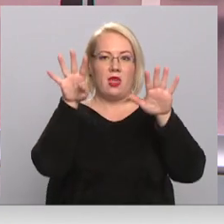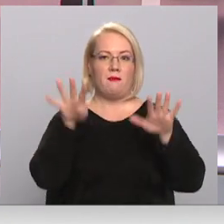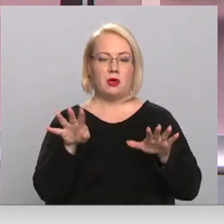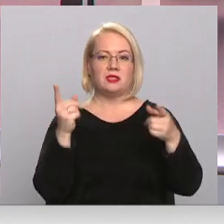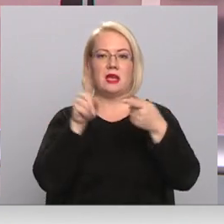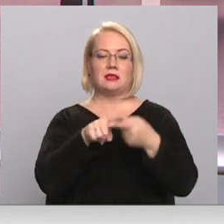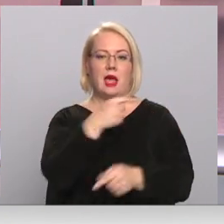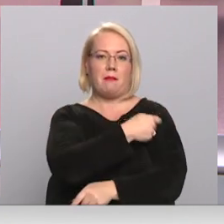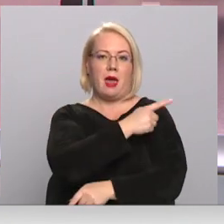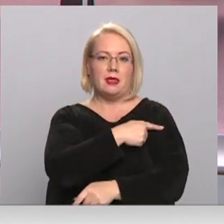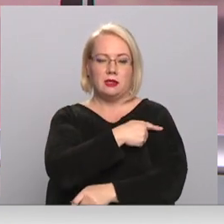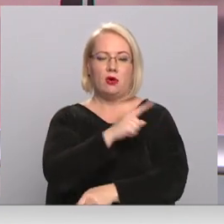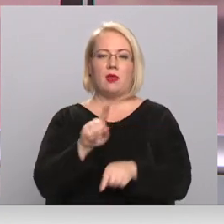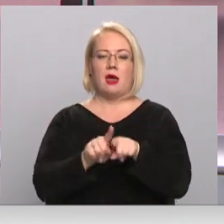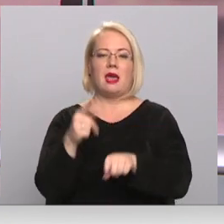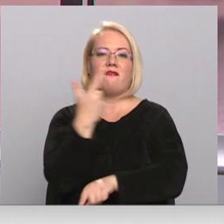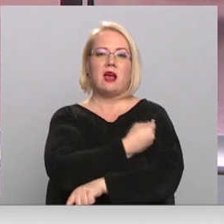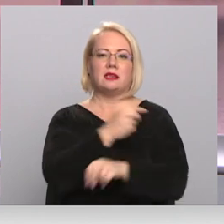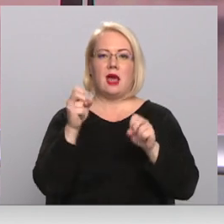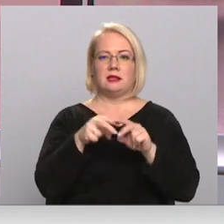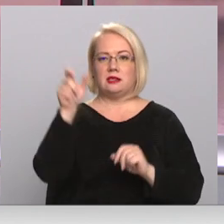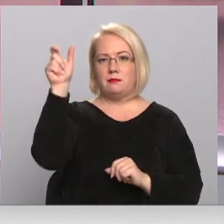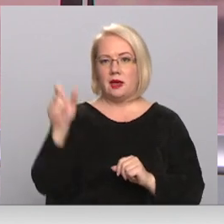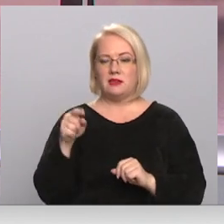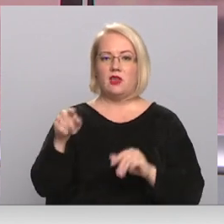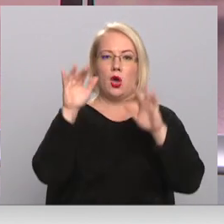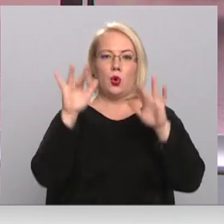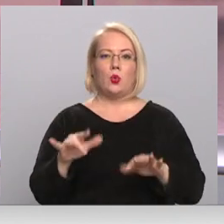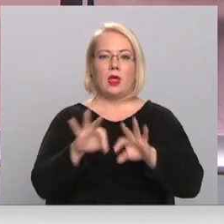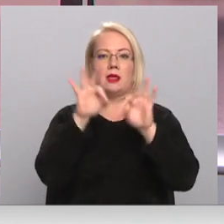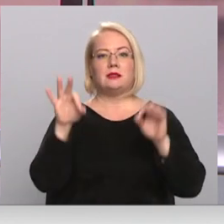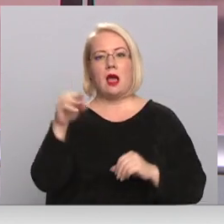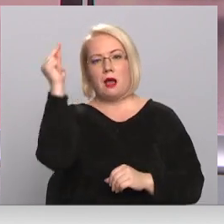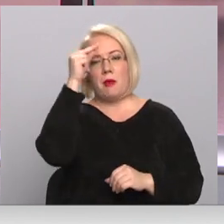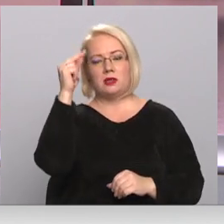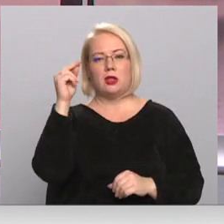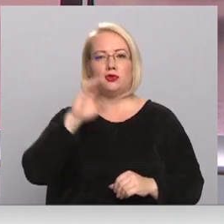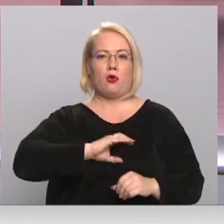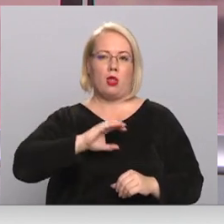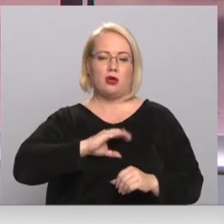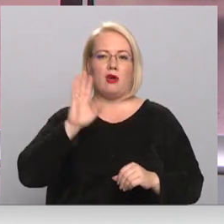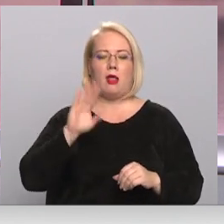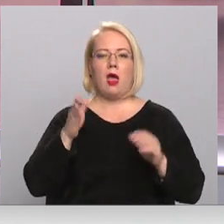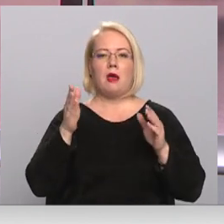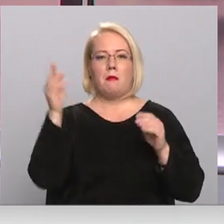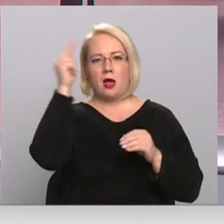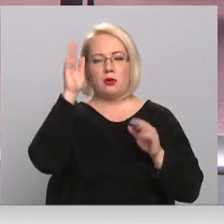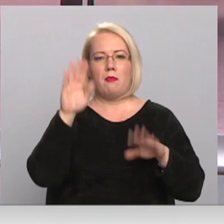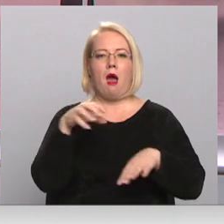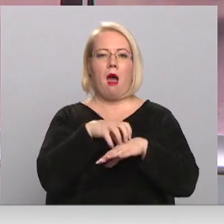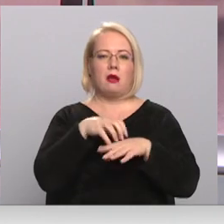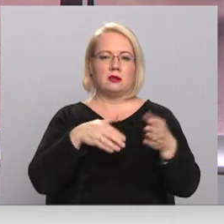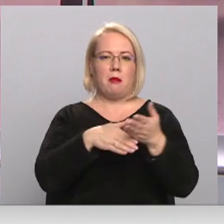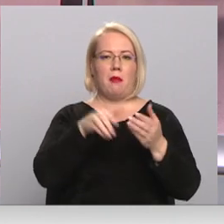arī ar medicīnu, jo ir vakcinācijas speciālista, un viņa rudenī uzsākusi mācības koledžā, lai kļūtu par ārsta palīgu. Ar kādiem viedokļiem